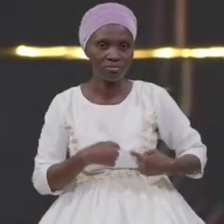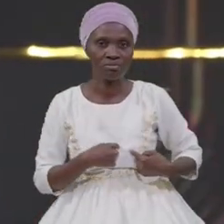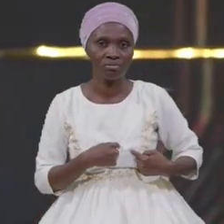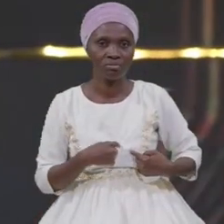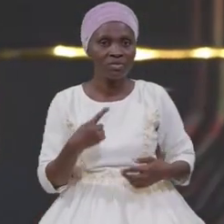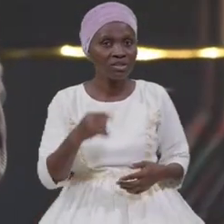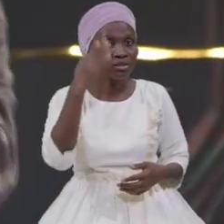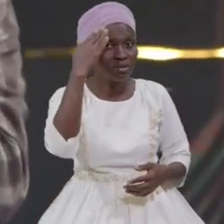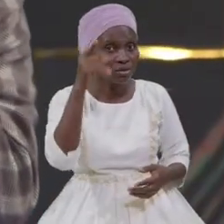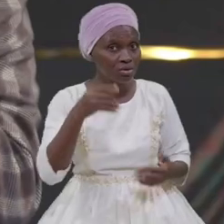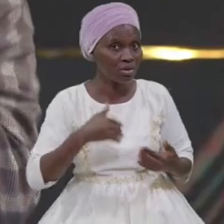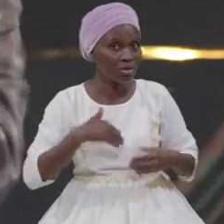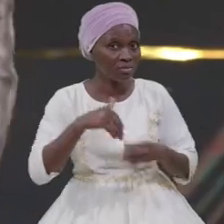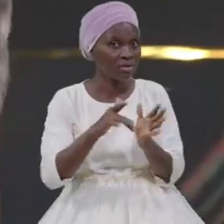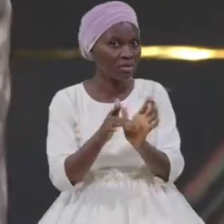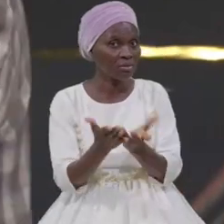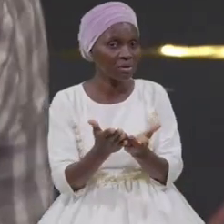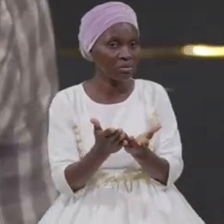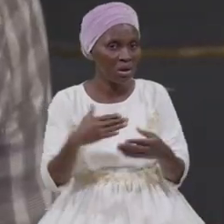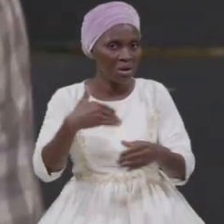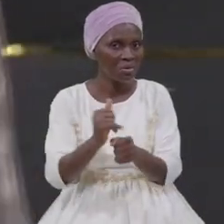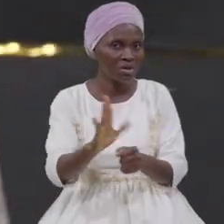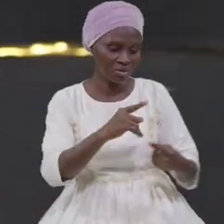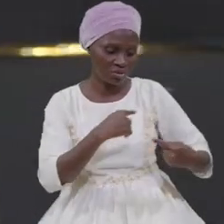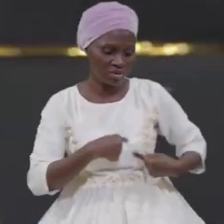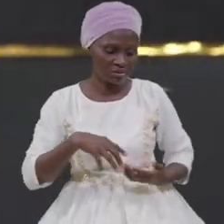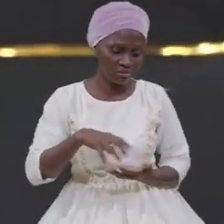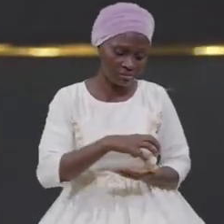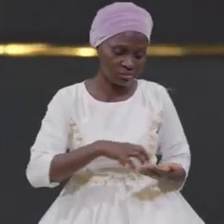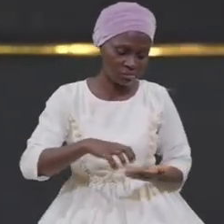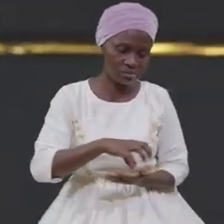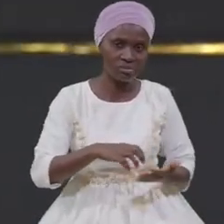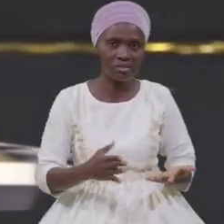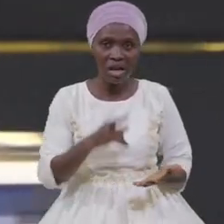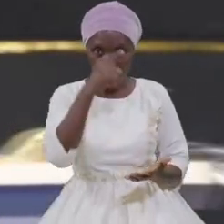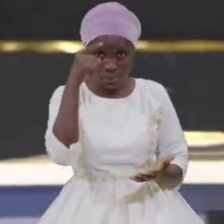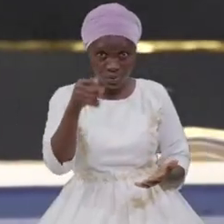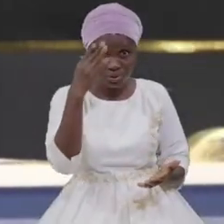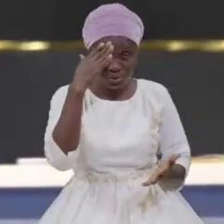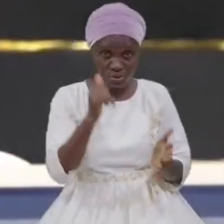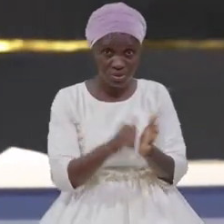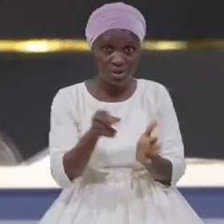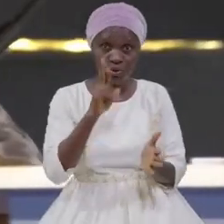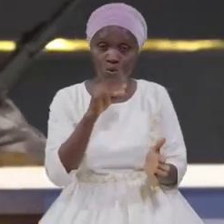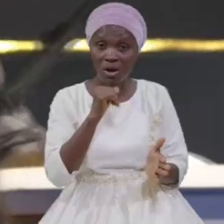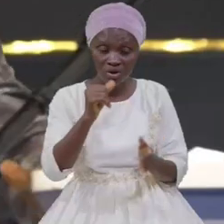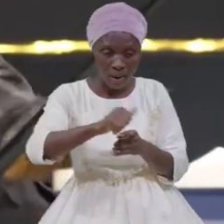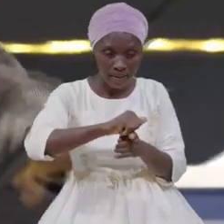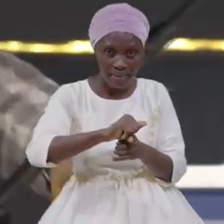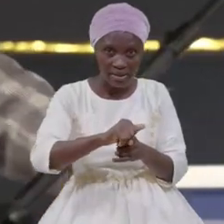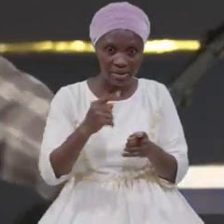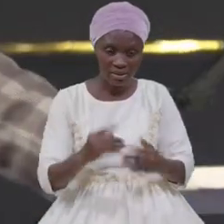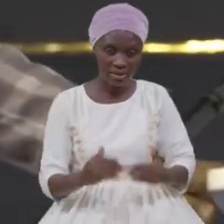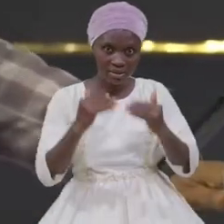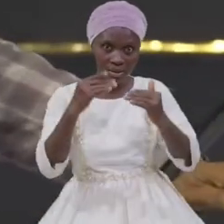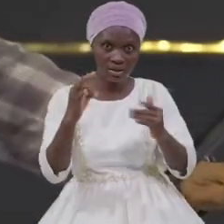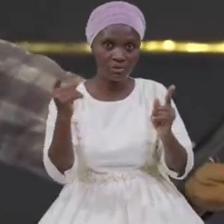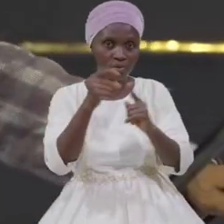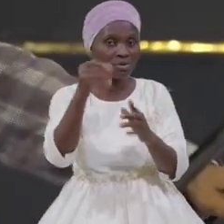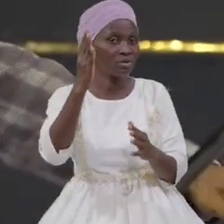Vous voyez, ce que vous avez dans le cœur, trouve votre cœur. Parce que vous savez que vous ne vivez pas par le standard de la parole de